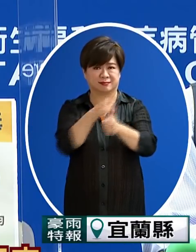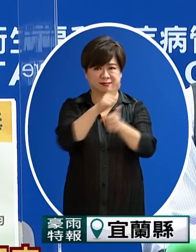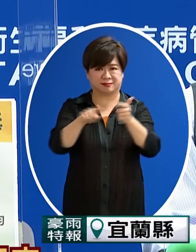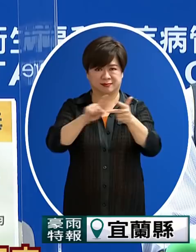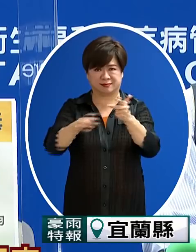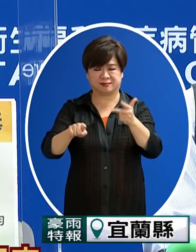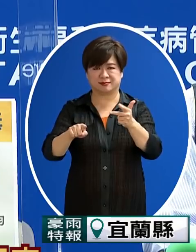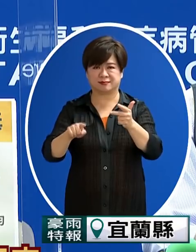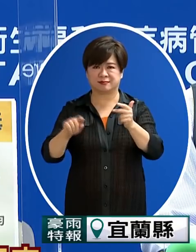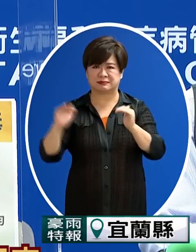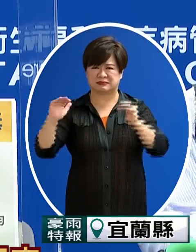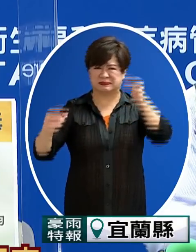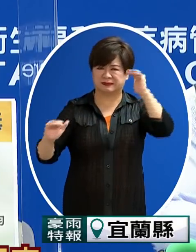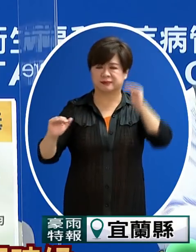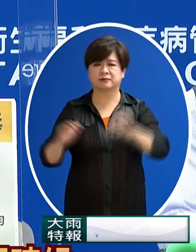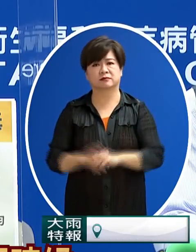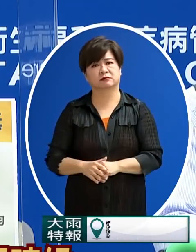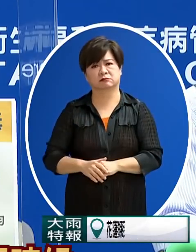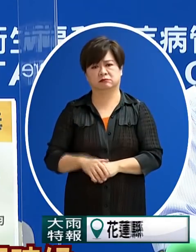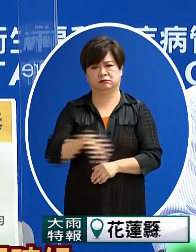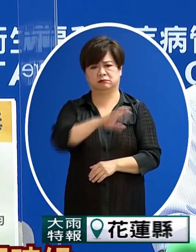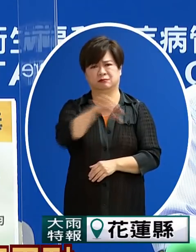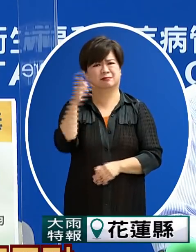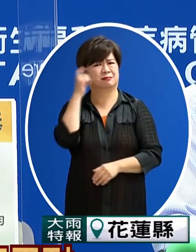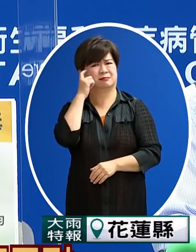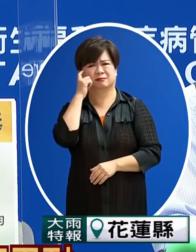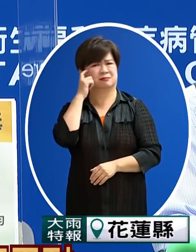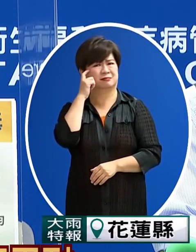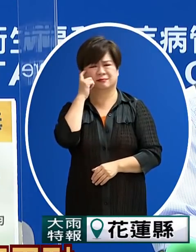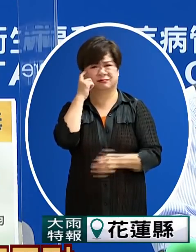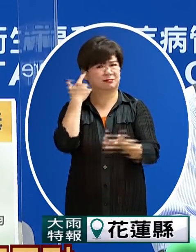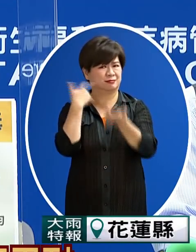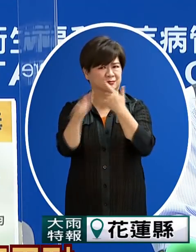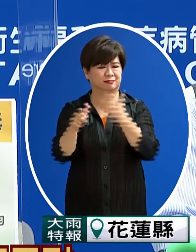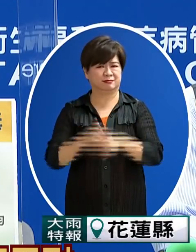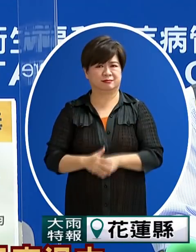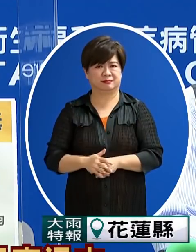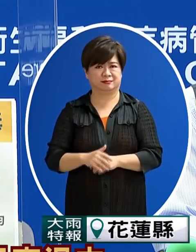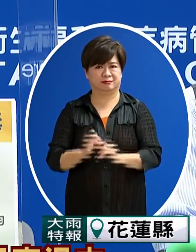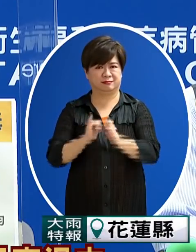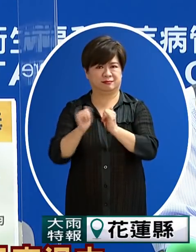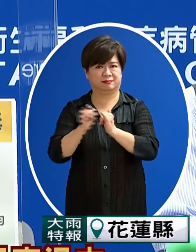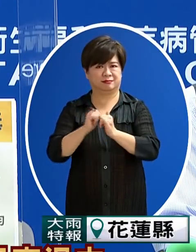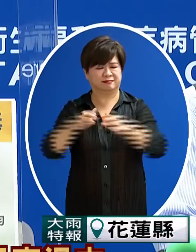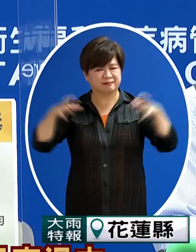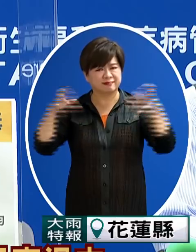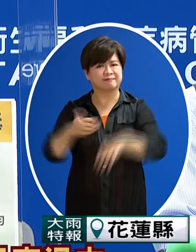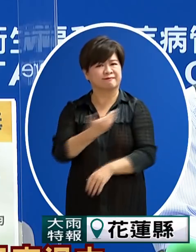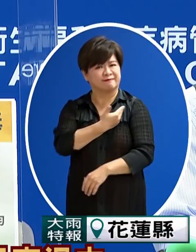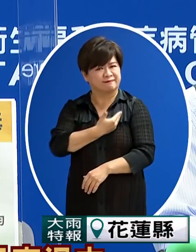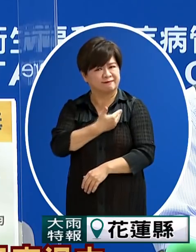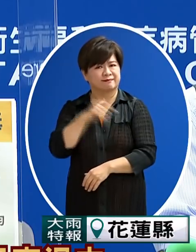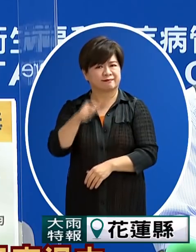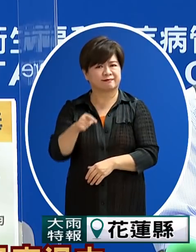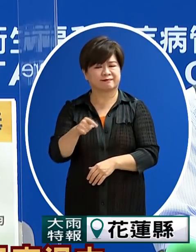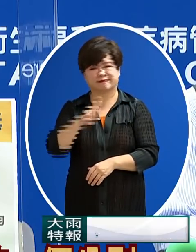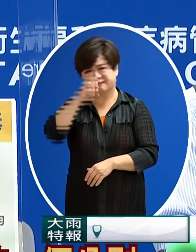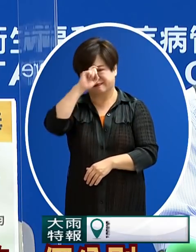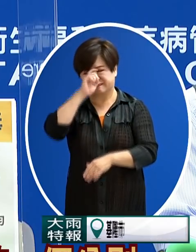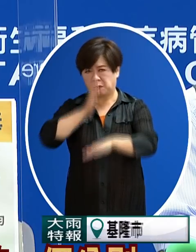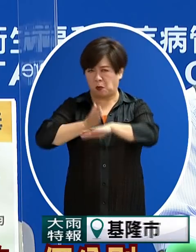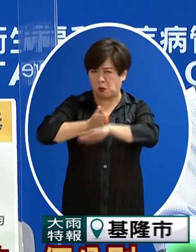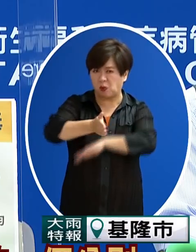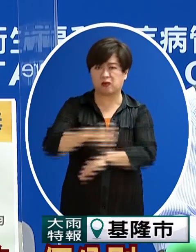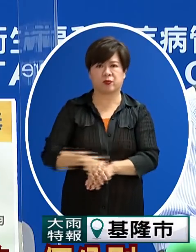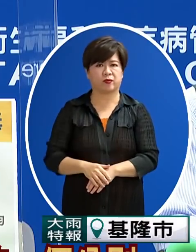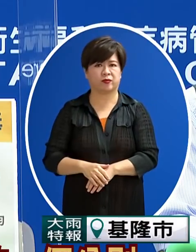基本上看起来各县市认为在这个时候可能就是大家一起忍耐看能不能把这个情况渡过去，所以大